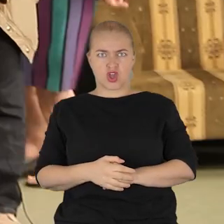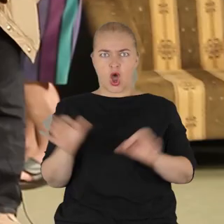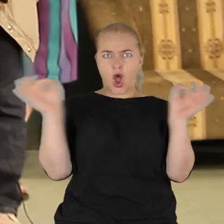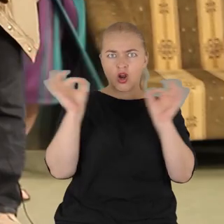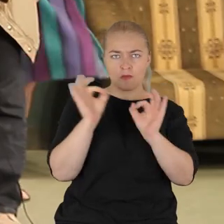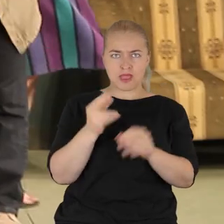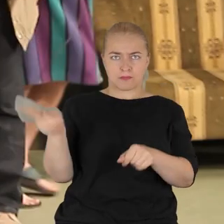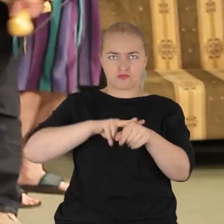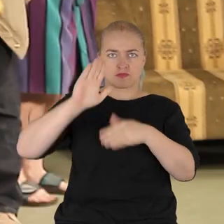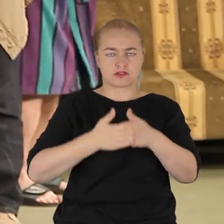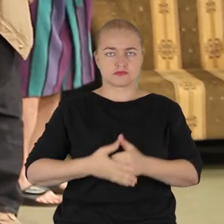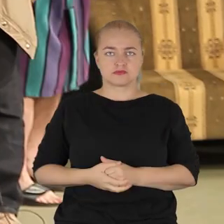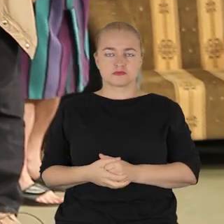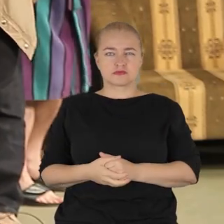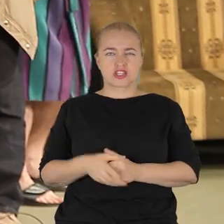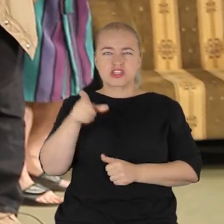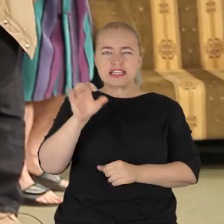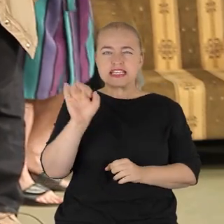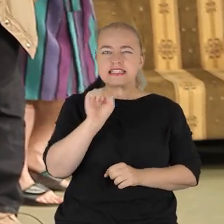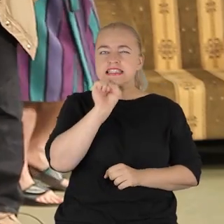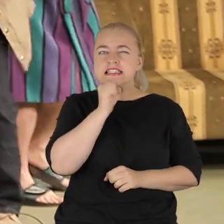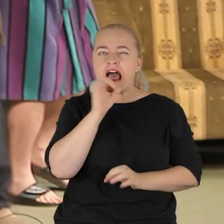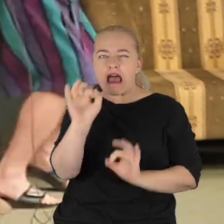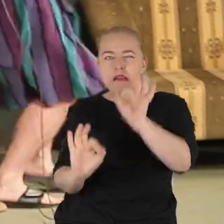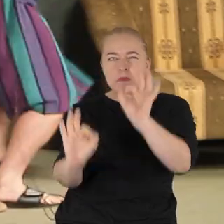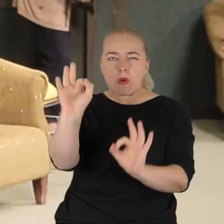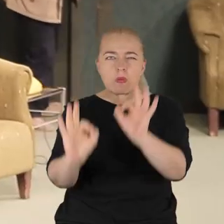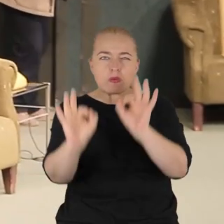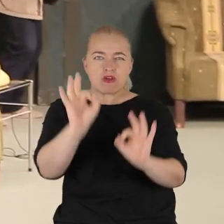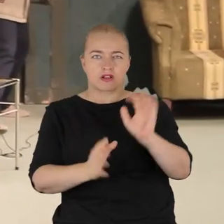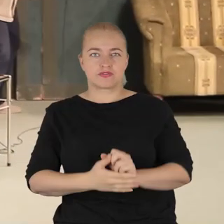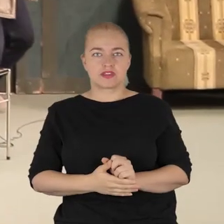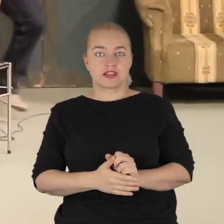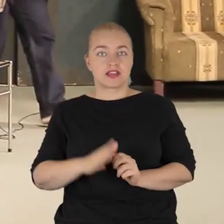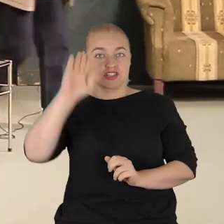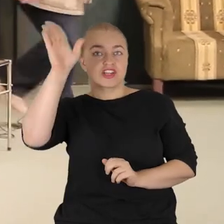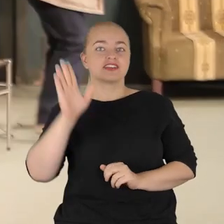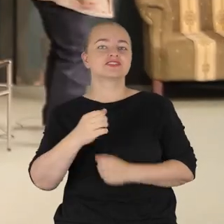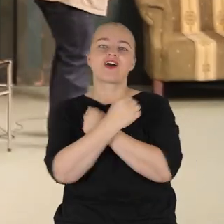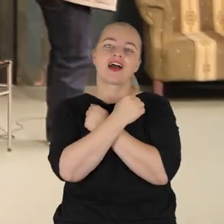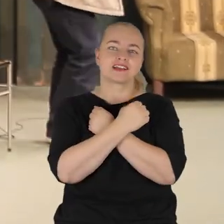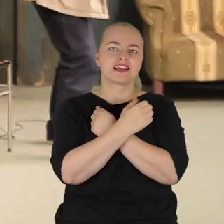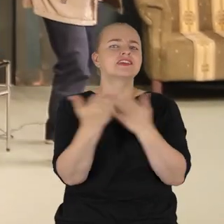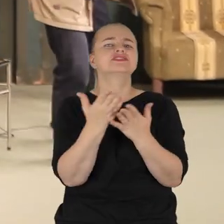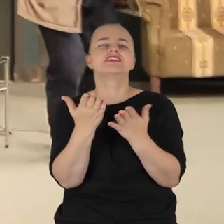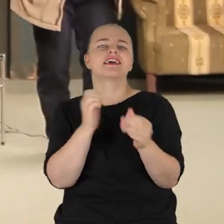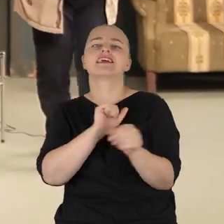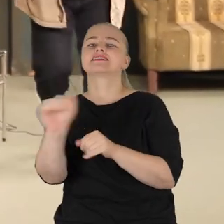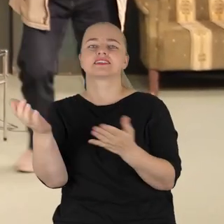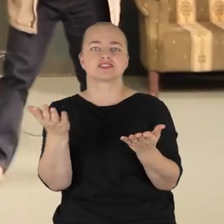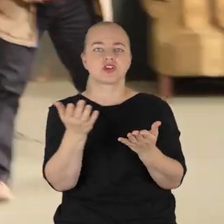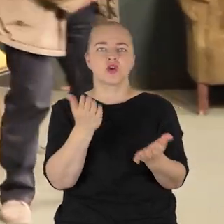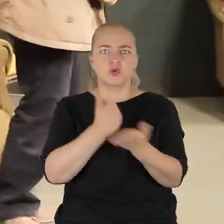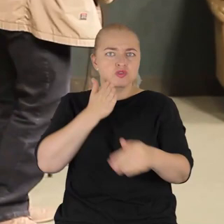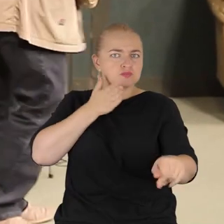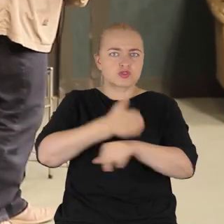giga! Ty stary erotumanie! Cześć, kochany! Gdzie jesteś, prosiaczku?